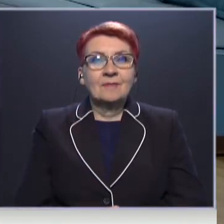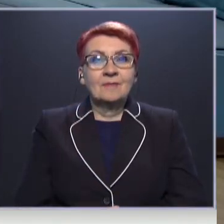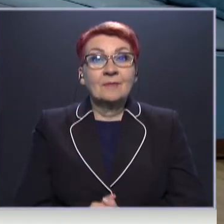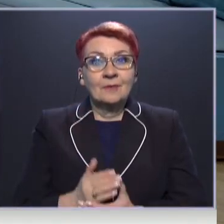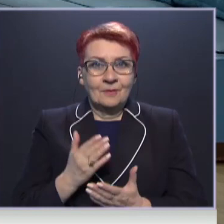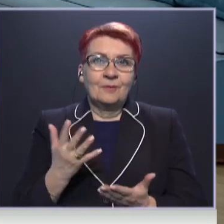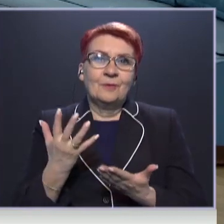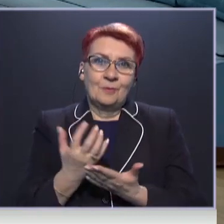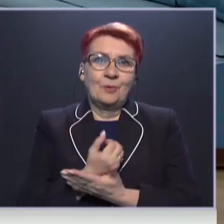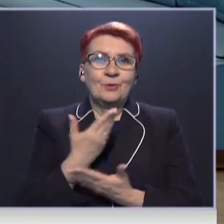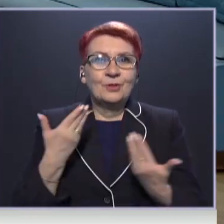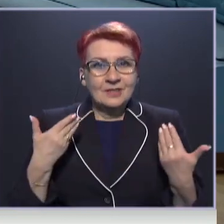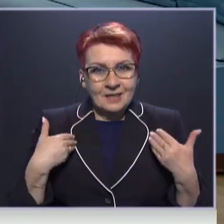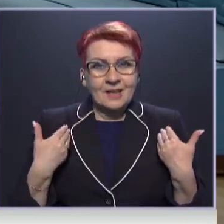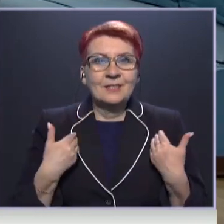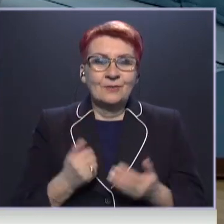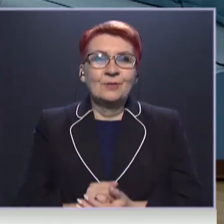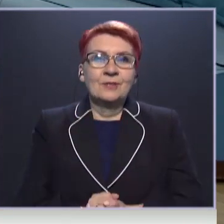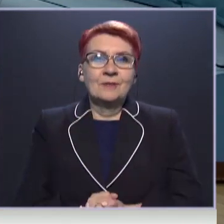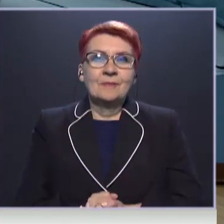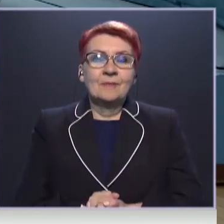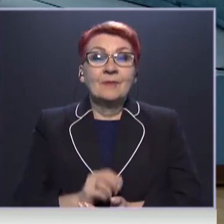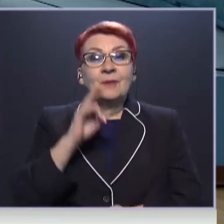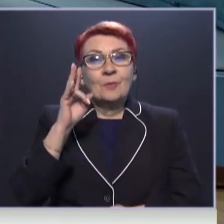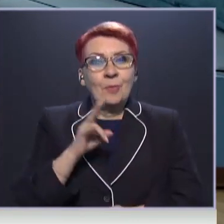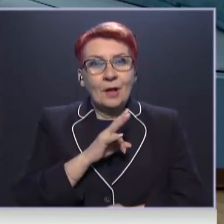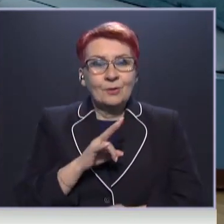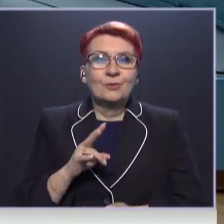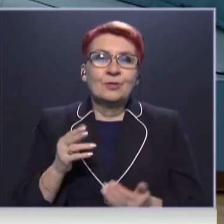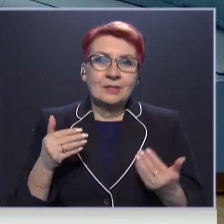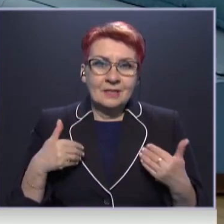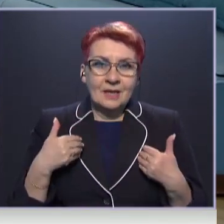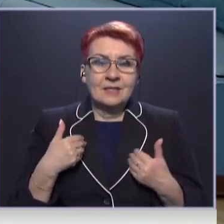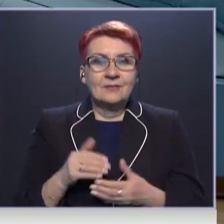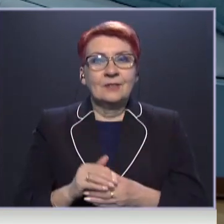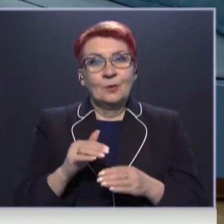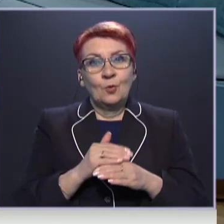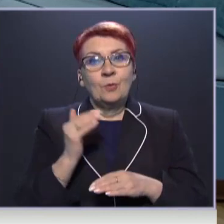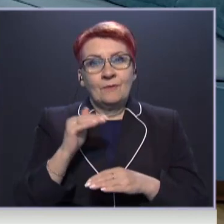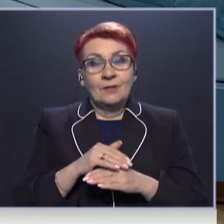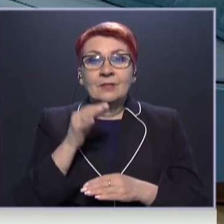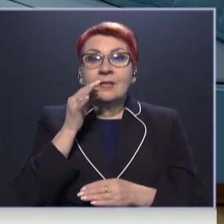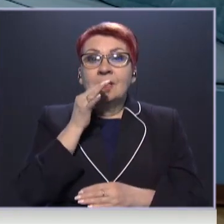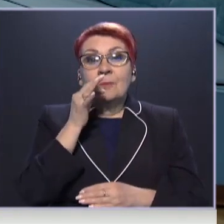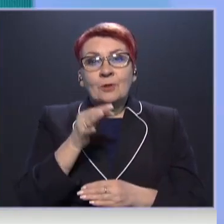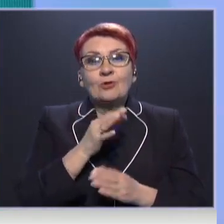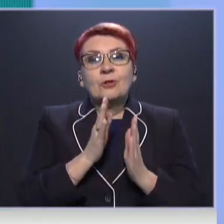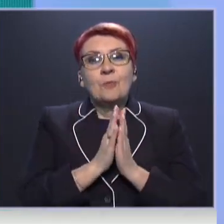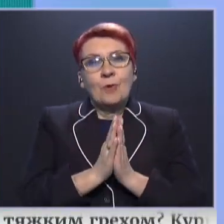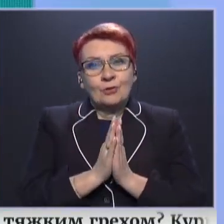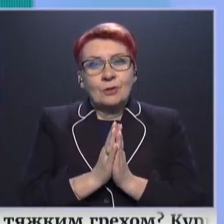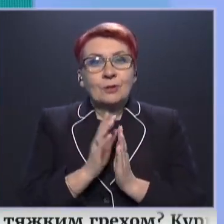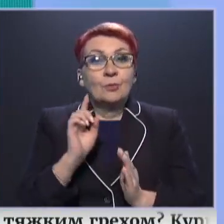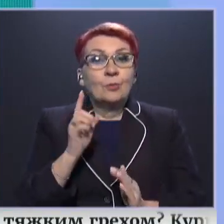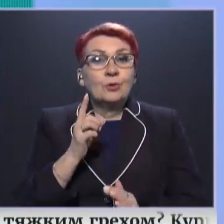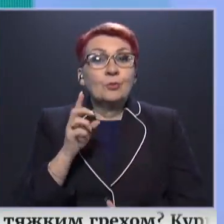Здравствуйте. Да, здравствуйте. Задавайте свой вопрос. Батюшка, здравствуйте. Здравствуйте, да, добрый вечер. Подскажите, пожалуйста, почему